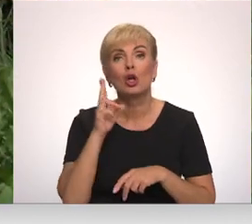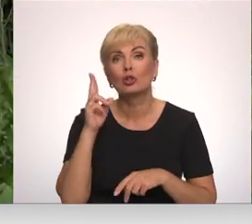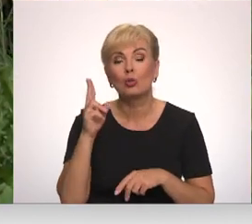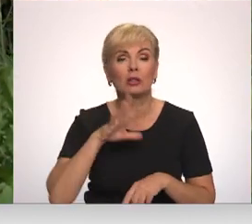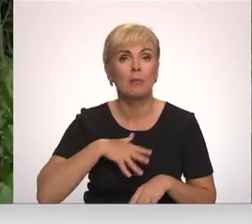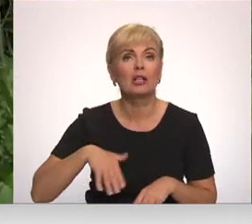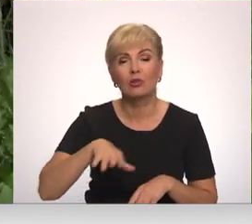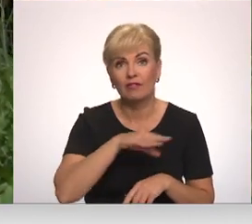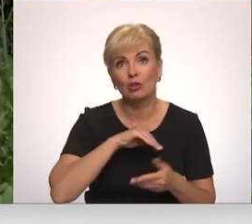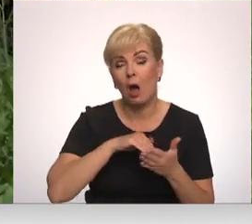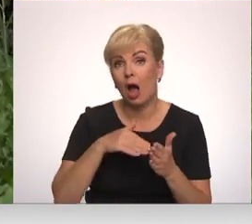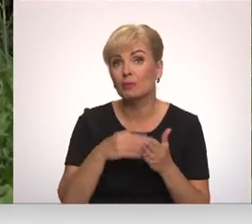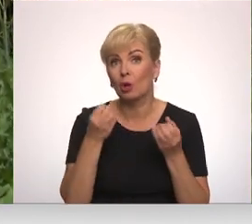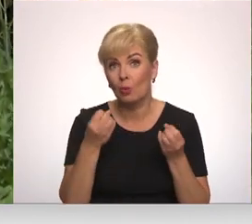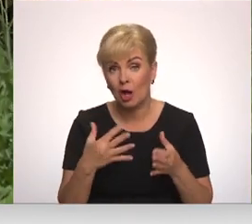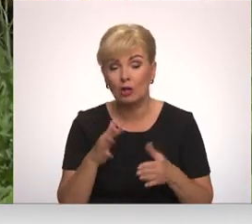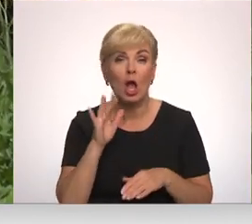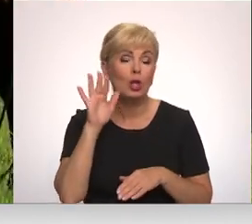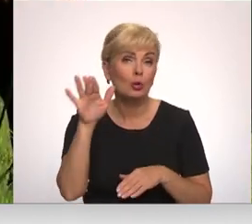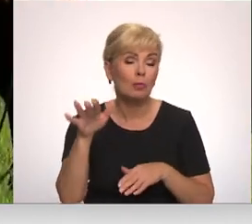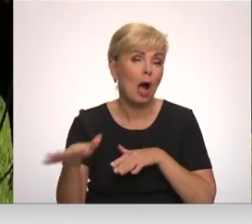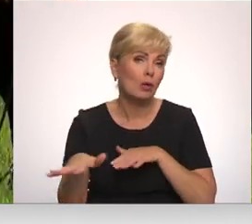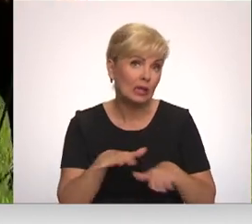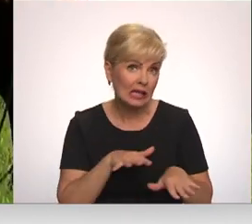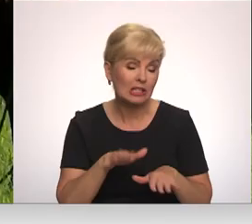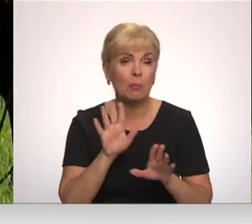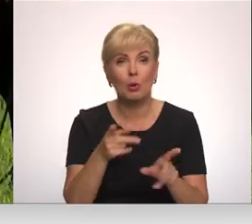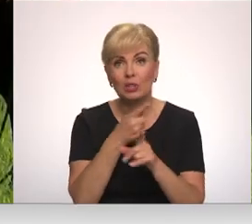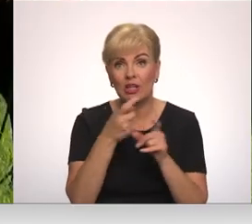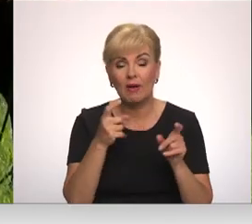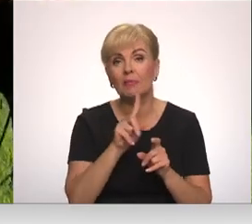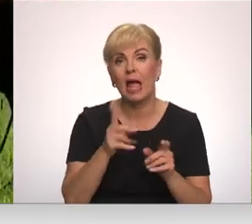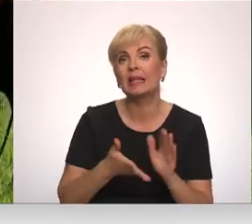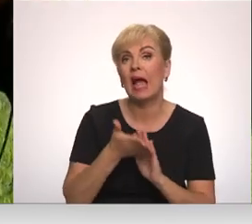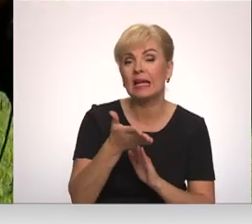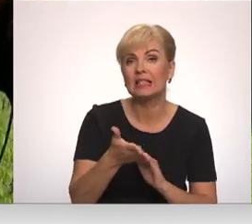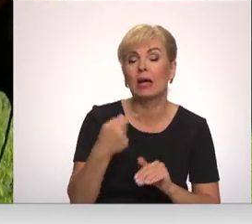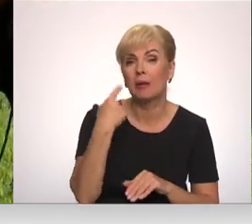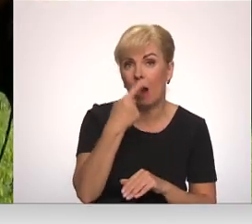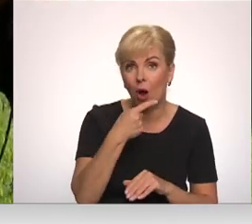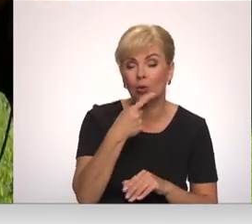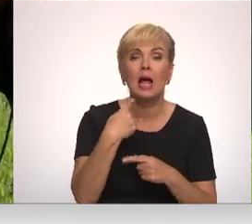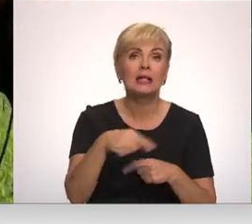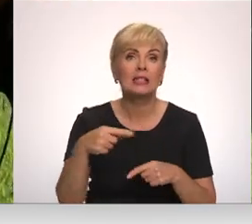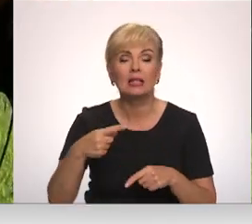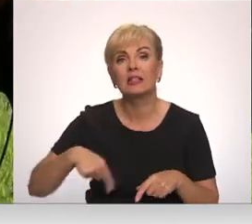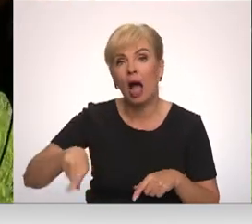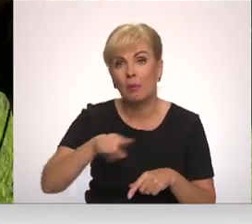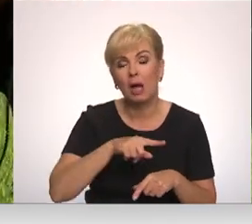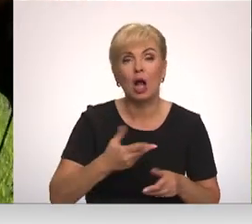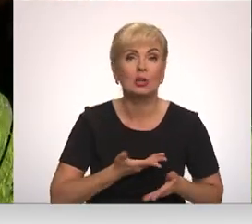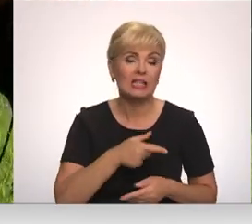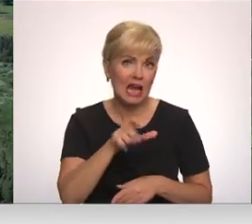pēc visu apstākļu noskaidrošanas par turpmāko rīcību būs informēti ne tikai iesniegumu autori, bet arī citi šīs apkārtnes